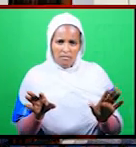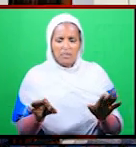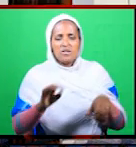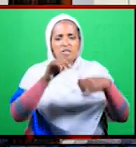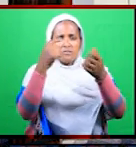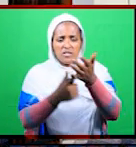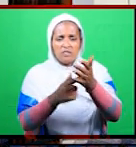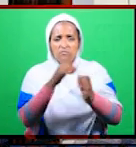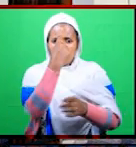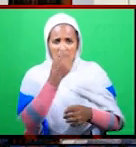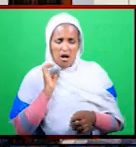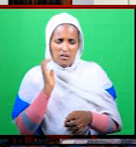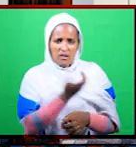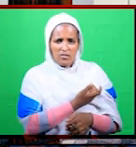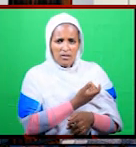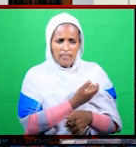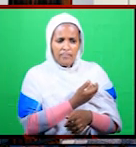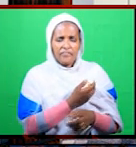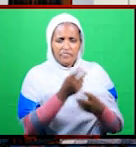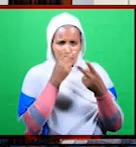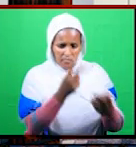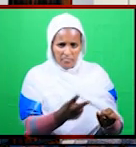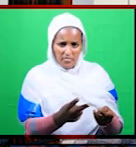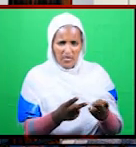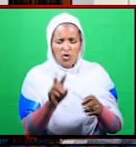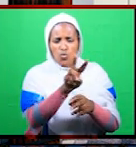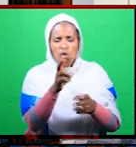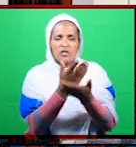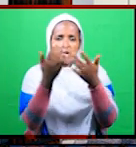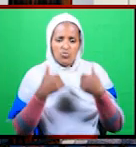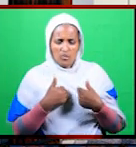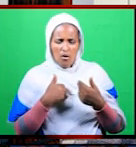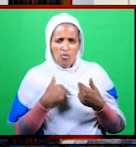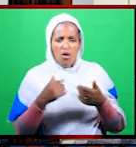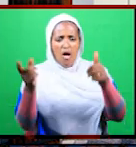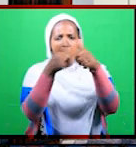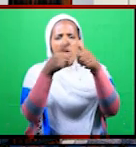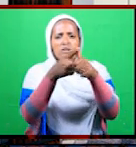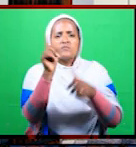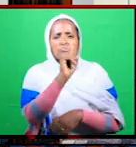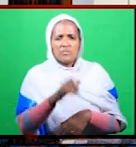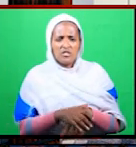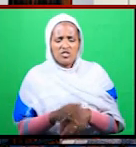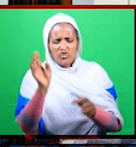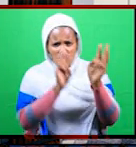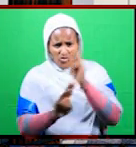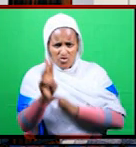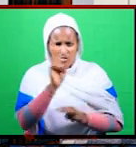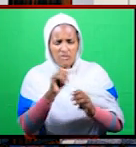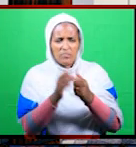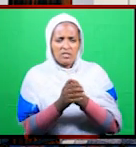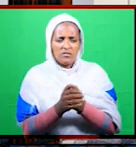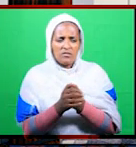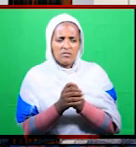ጠያቂያችንም እኔ ማየው ሁለት ነገሮች አሉ። አንደኛ እንዲያው እንደ ችግር አይን